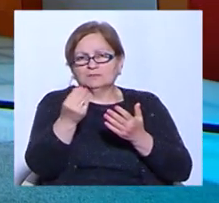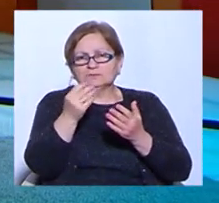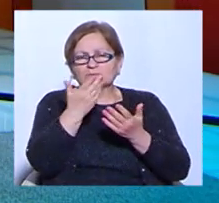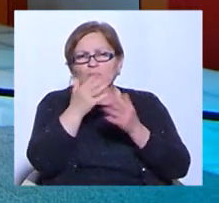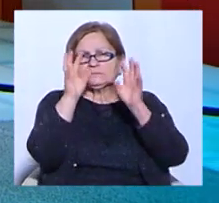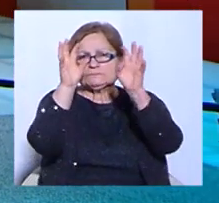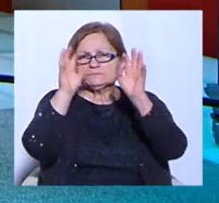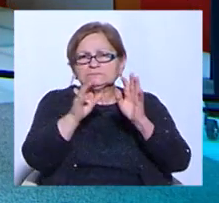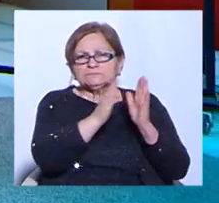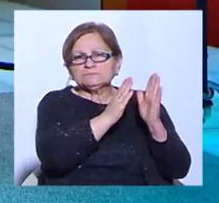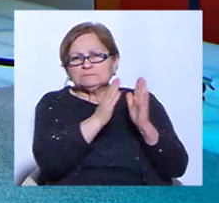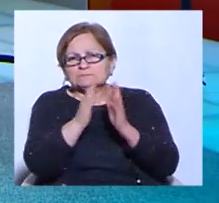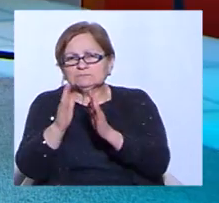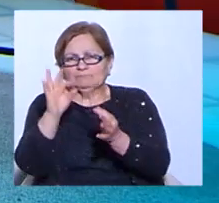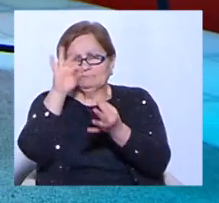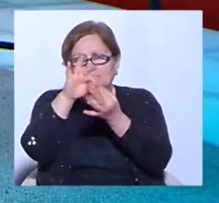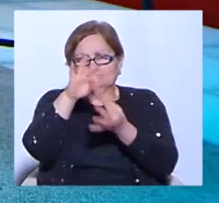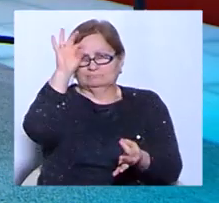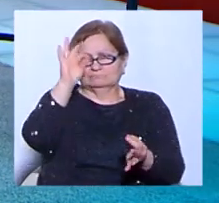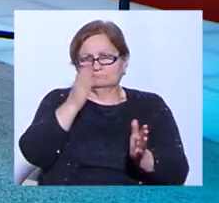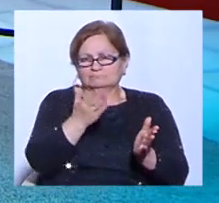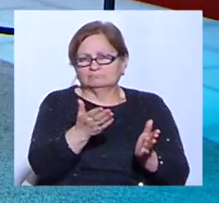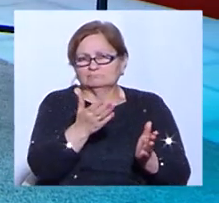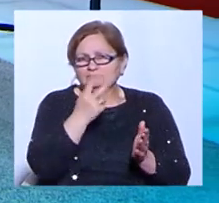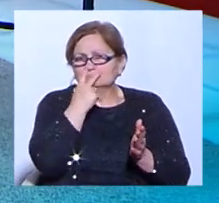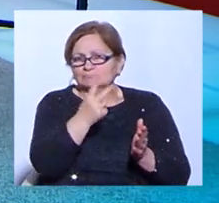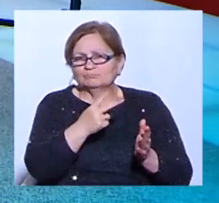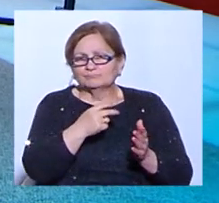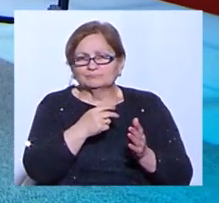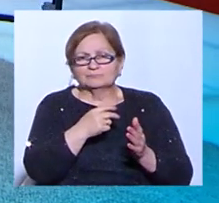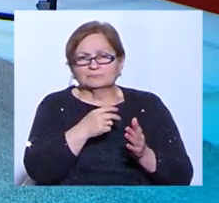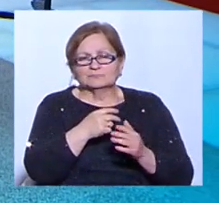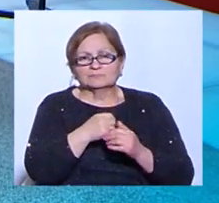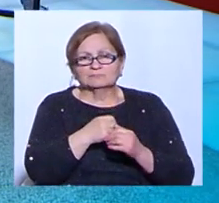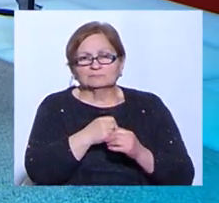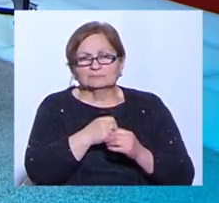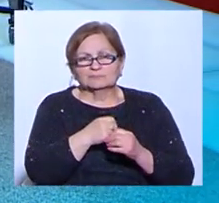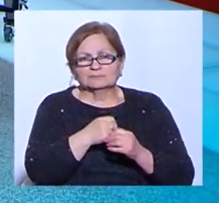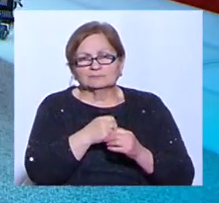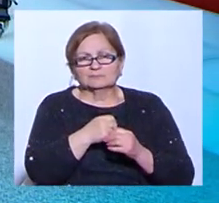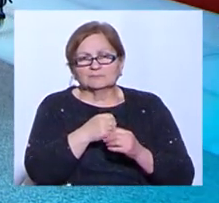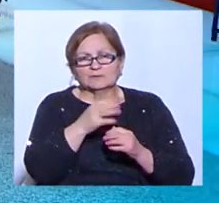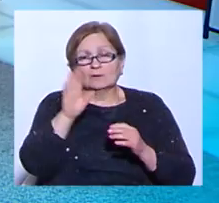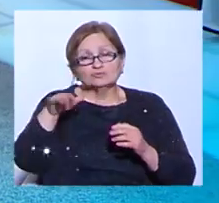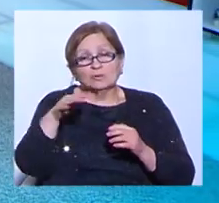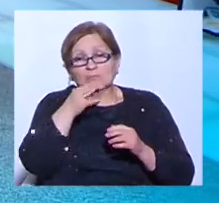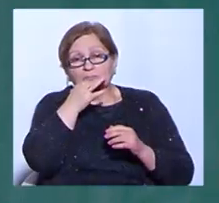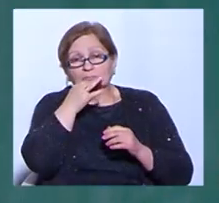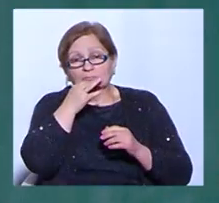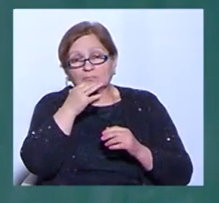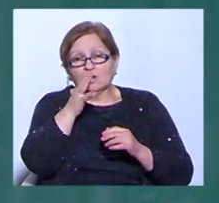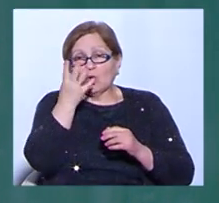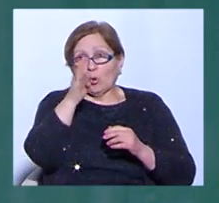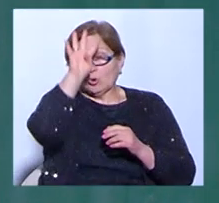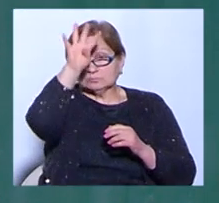და ყოველი შემდეგი წინასთან აი დაზუბულს გავს თქვენ ენაზე რა ვთქვა, ხო, ცოტა გაზრდილს. ანუ შემდეგ უკვე როცა